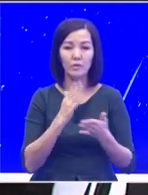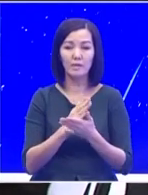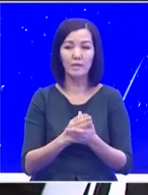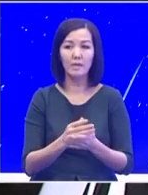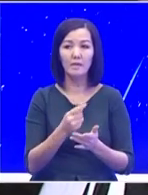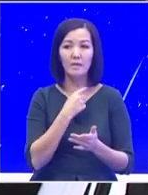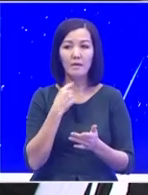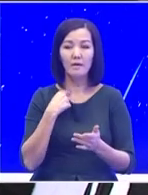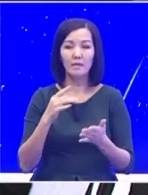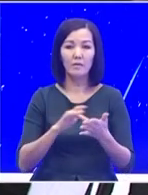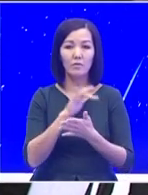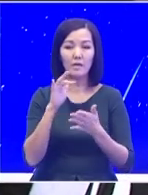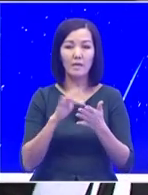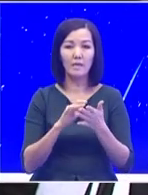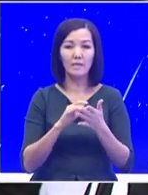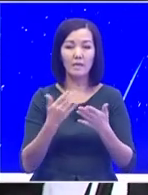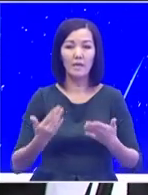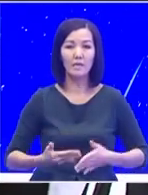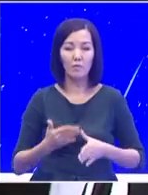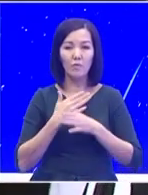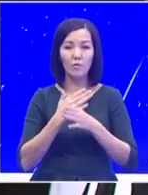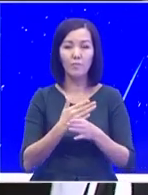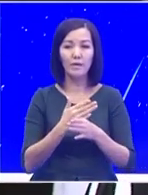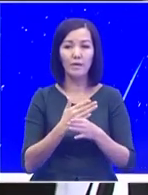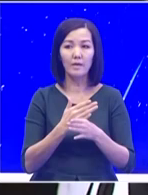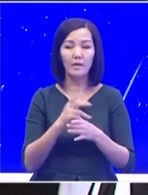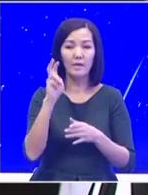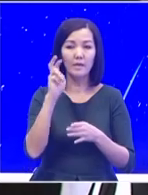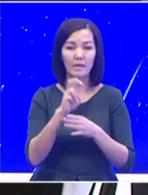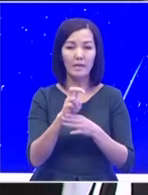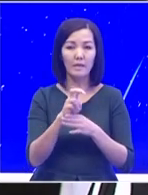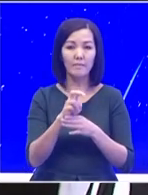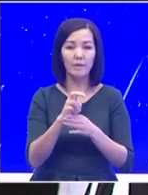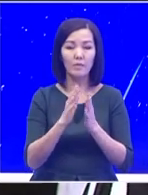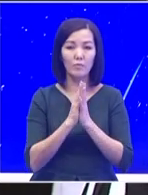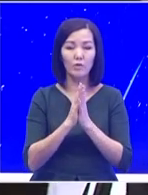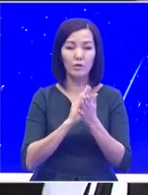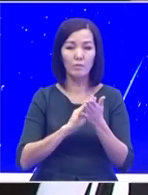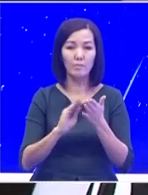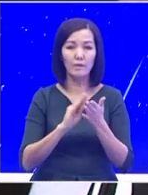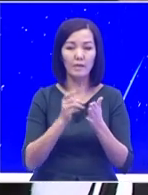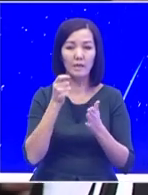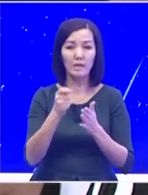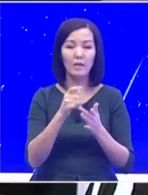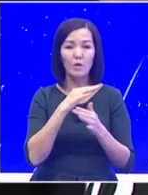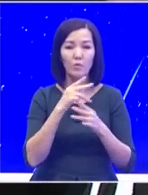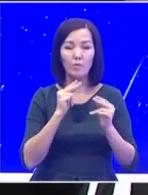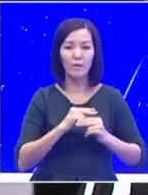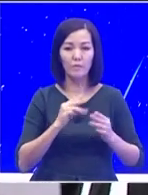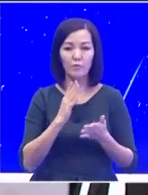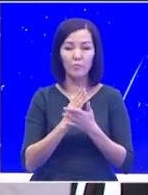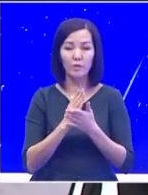Талгорон қаласындағы бізге атаулы әлеуметтік көмекке келіп, өтініш білдірген азаматтармен көбіне жұмыс жасайды.